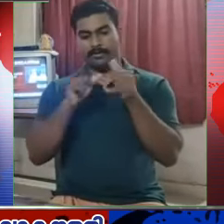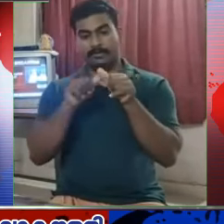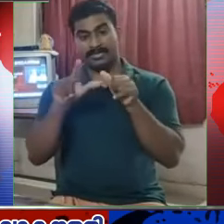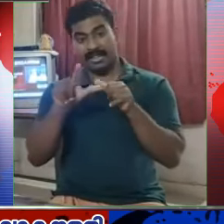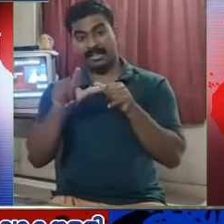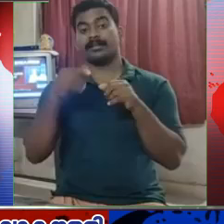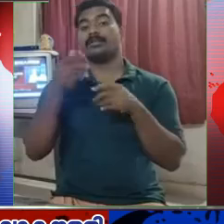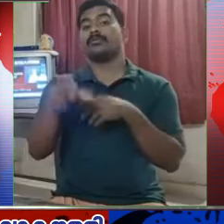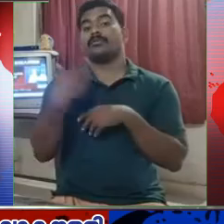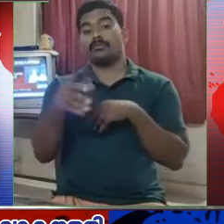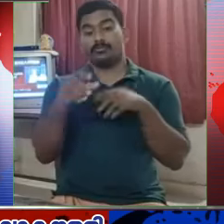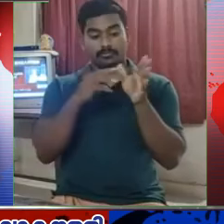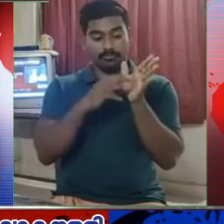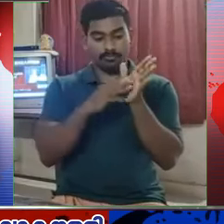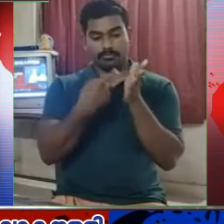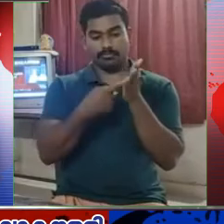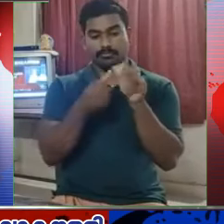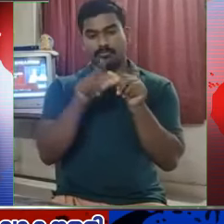ബിഷപ്പ് മാർ മാത്യു അറക്കൽ,